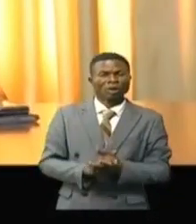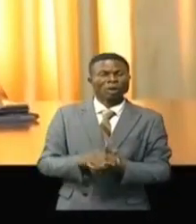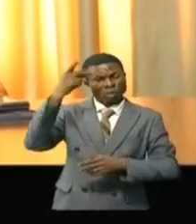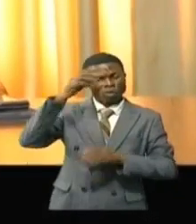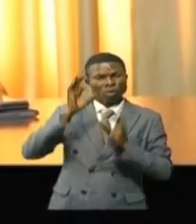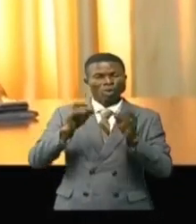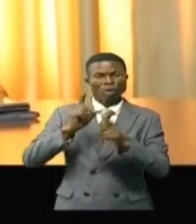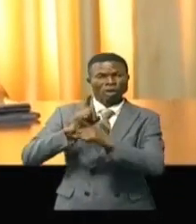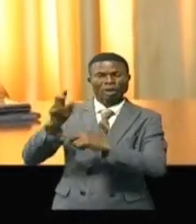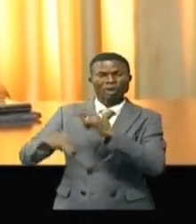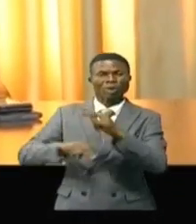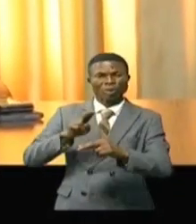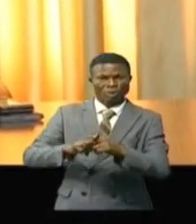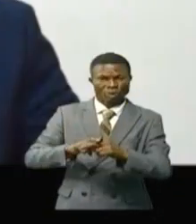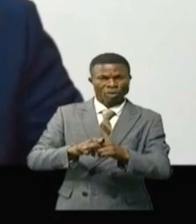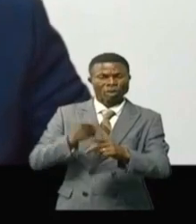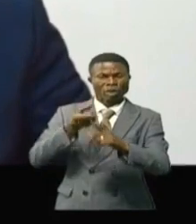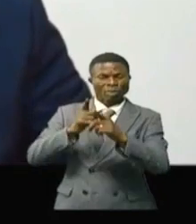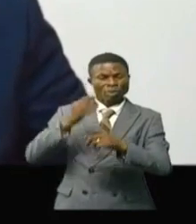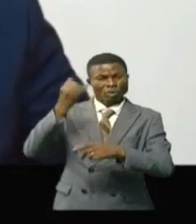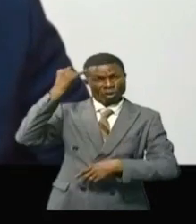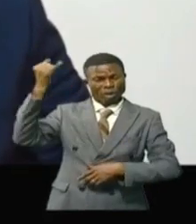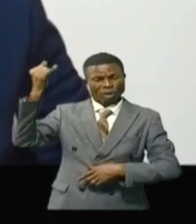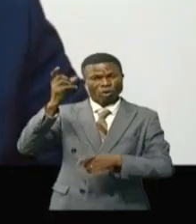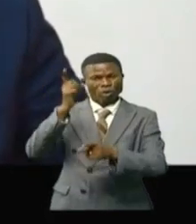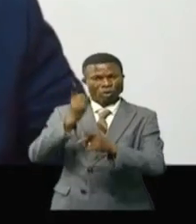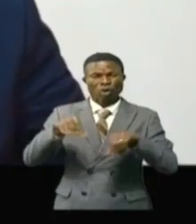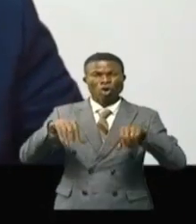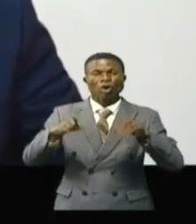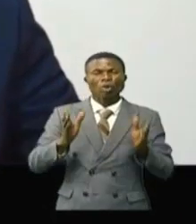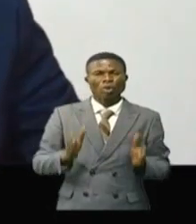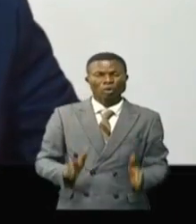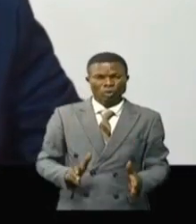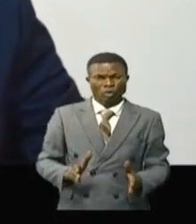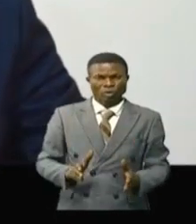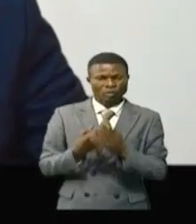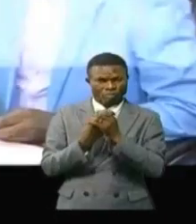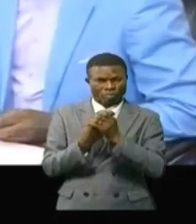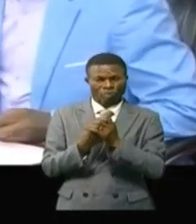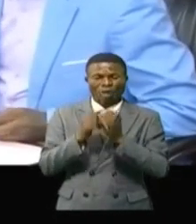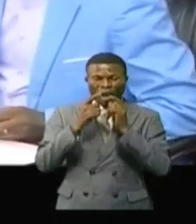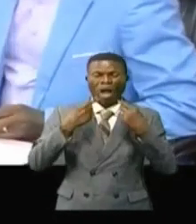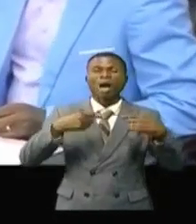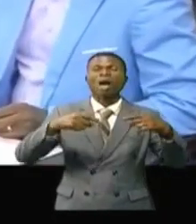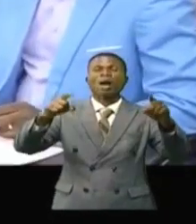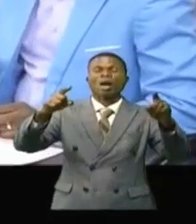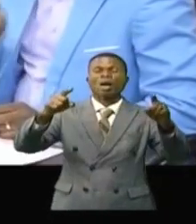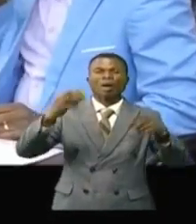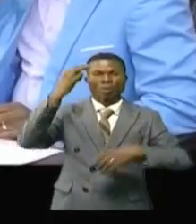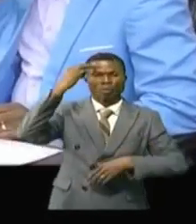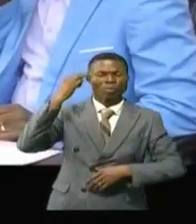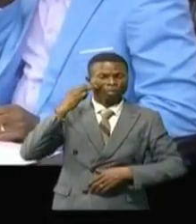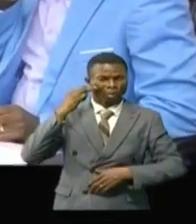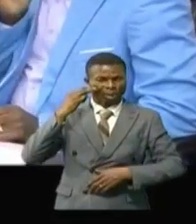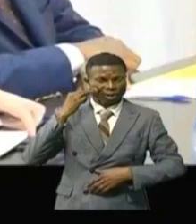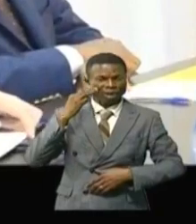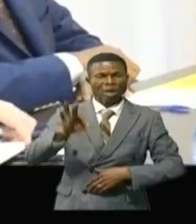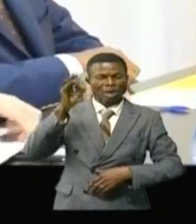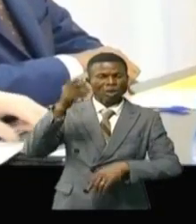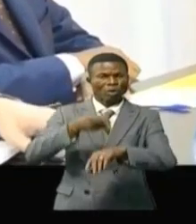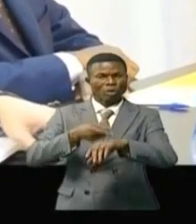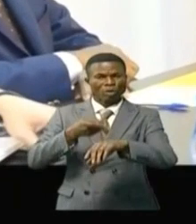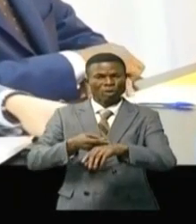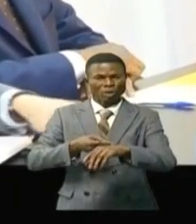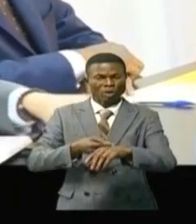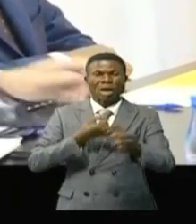politique de défense nationale, fruit de l'expertise totalement congolaise, sera bientôt rendue publique. Le ministre a saisi cette occasion pour